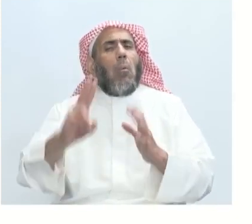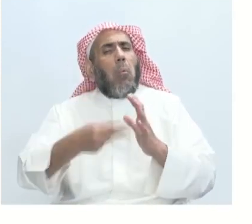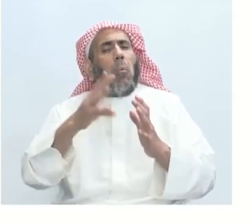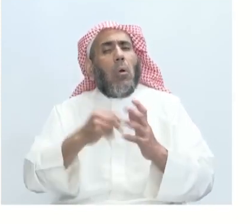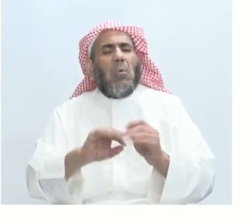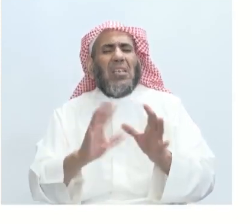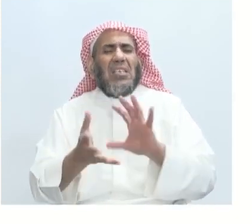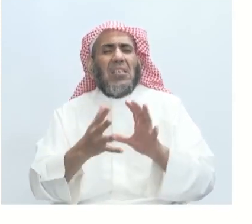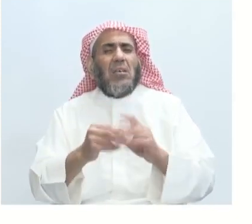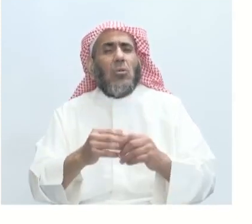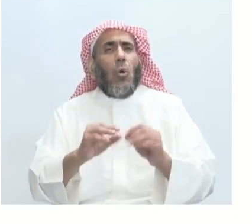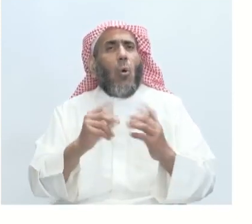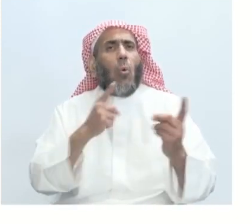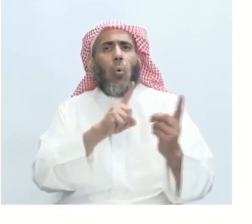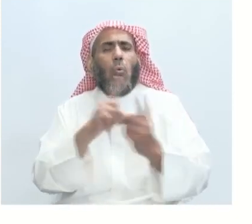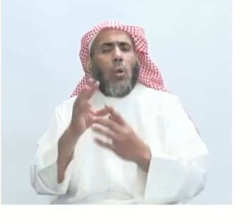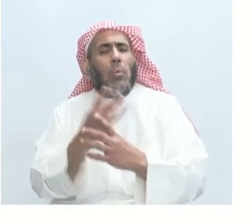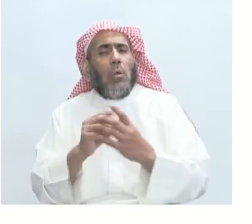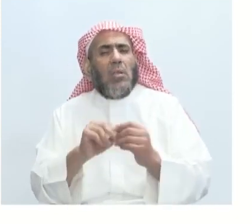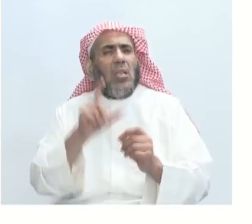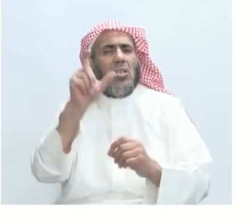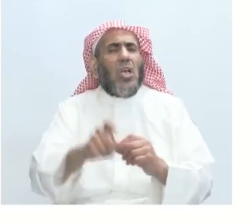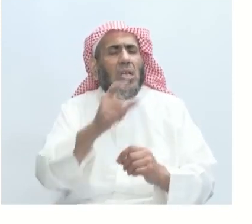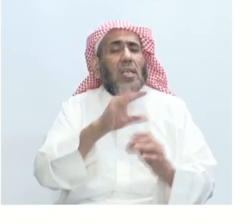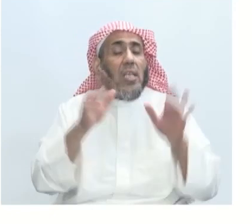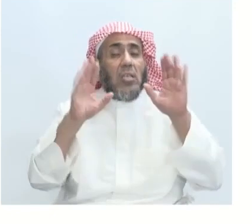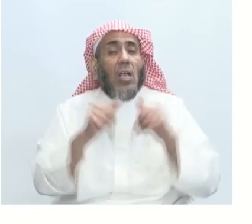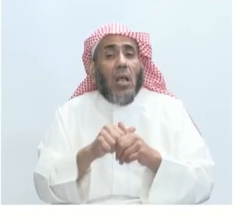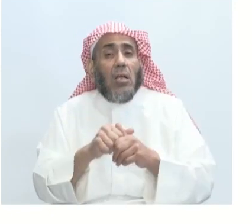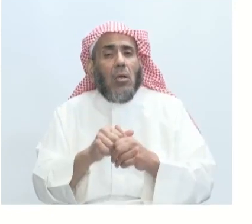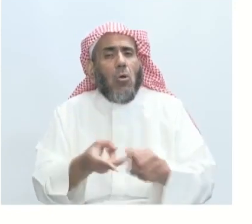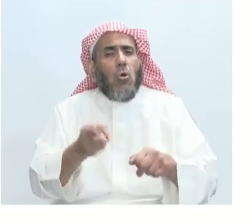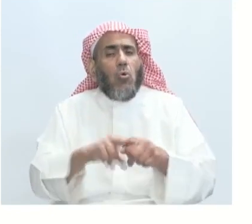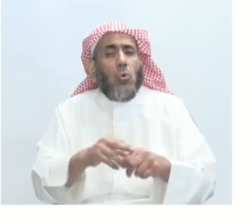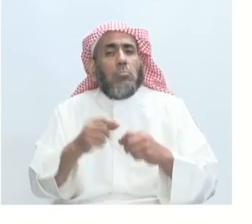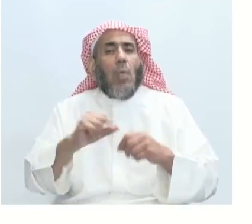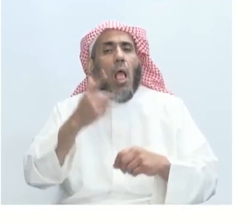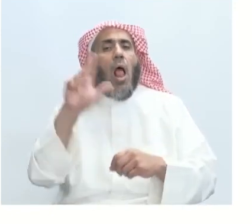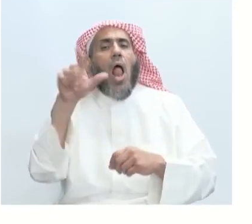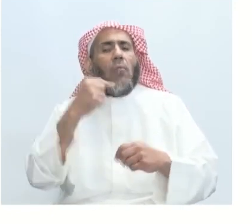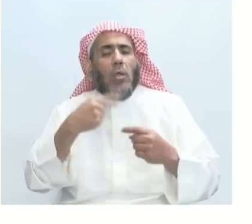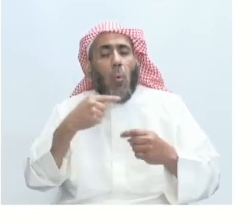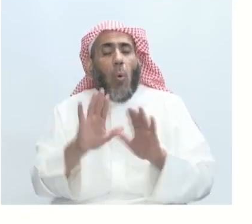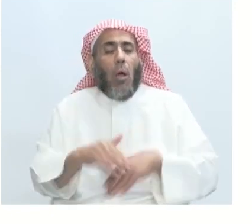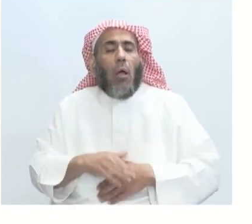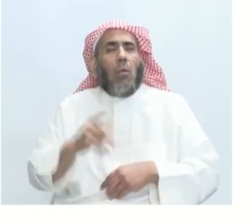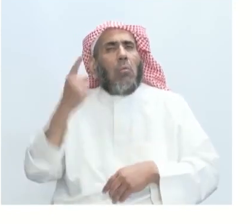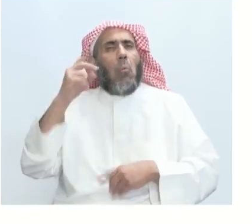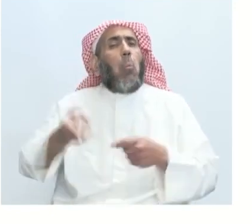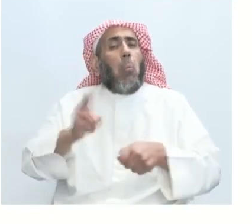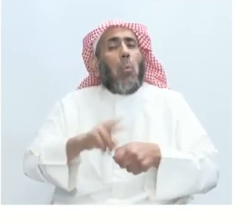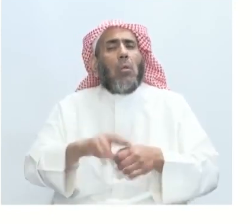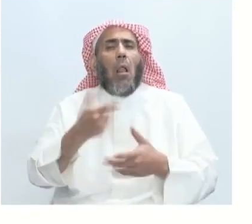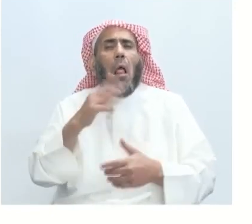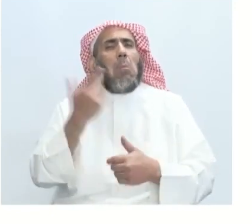وقد احيانا قد تصادفوا ابنائي وبنات الطلاب اشخاصا اثناء الصلاه يعيد الفاتحه اكثر من مره ظنا منه